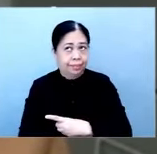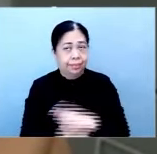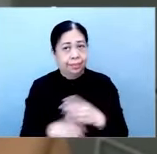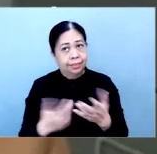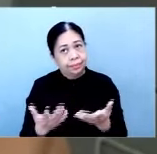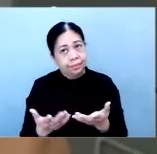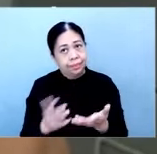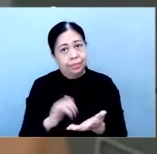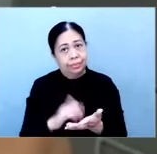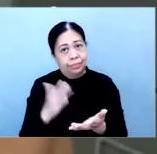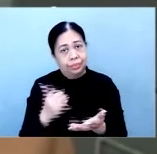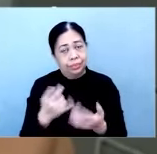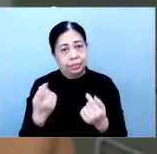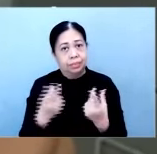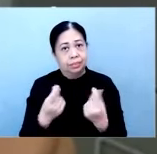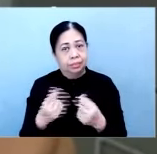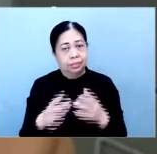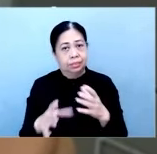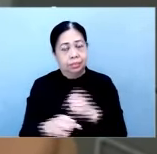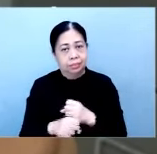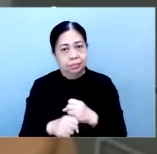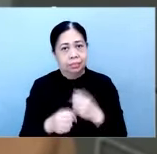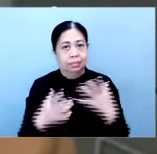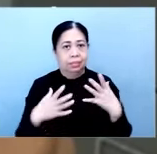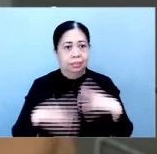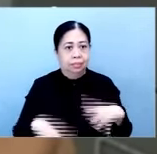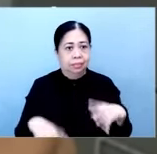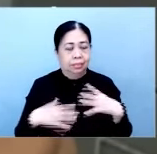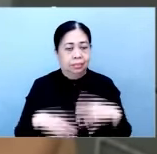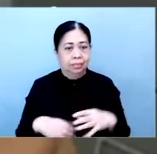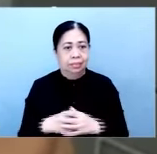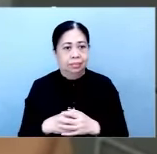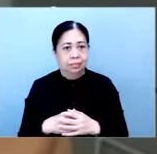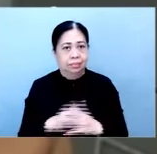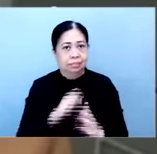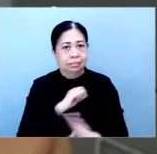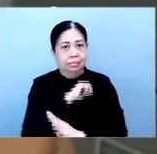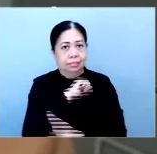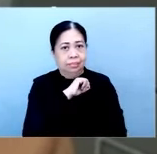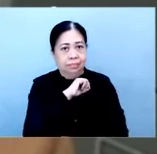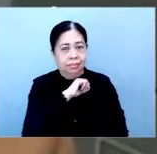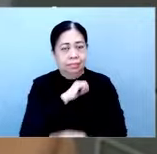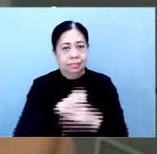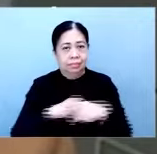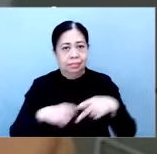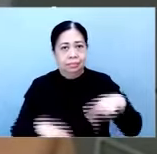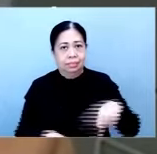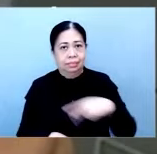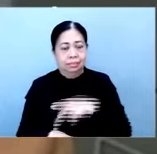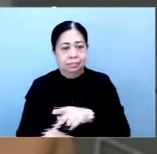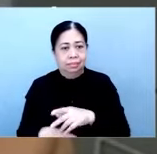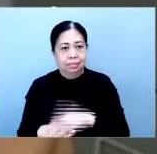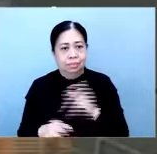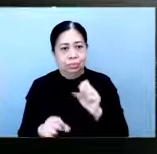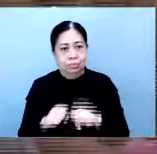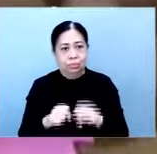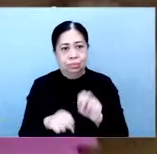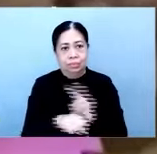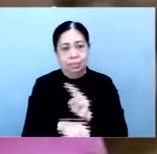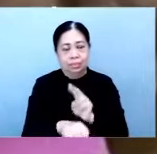That's why nagawa niyang kumuha ng damit, bag, and pants, maong pants, para may magamit